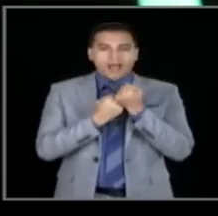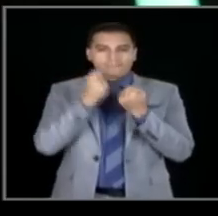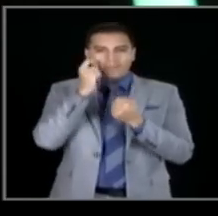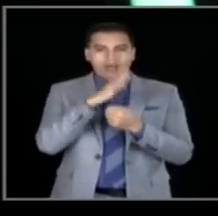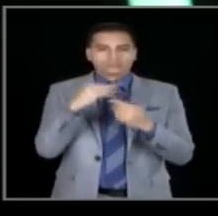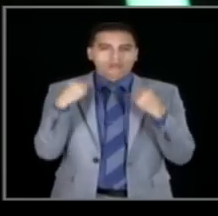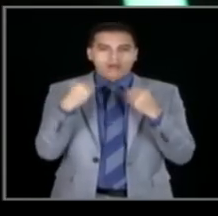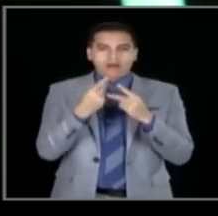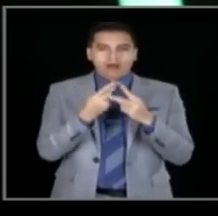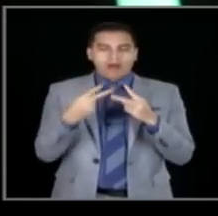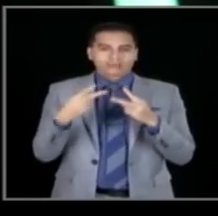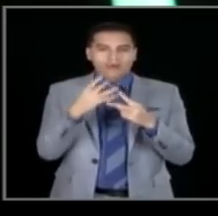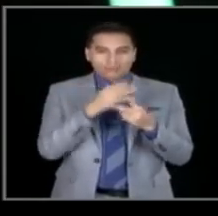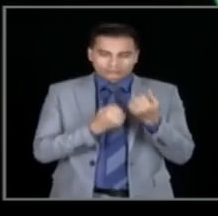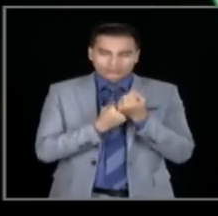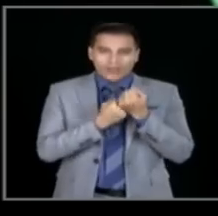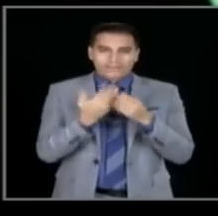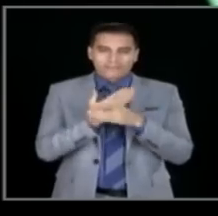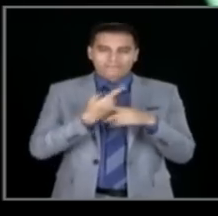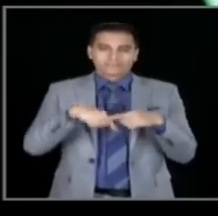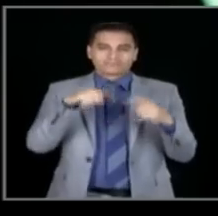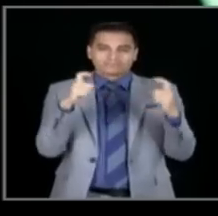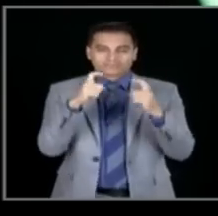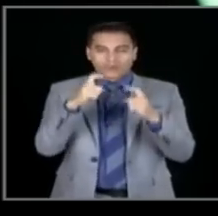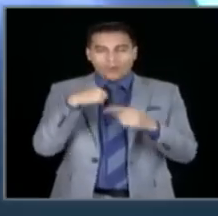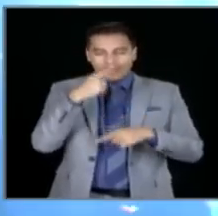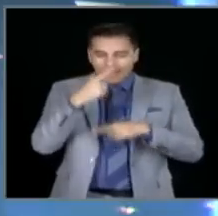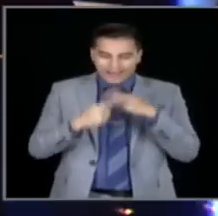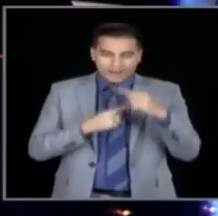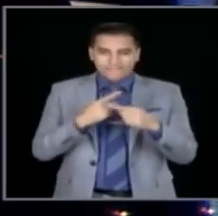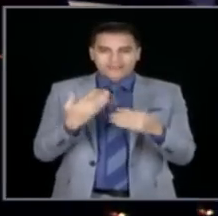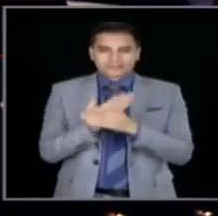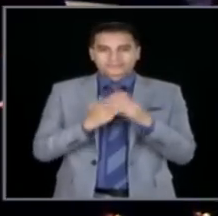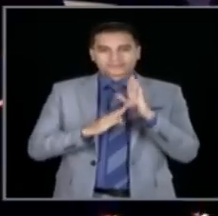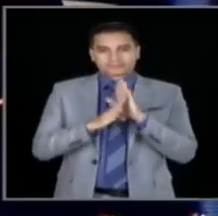هتخلينا نحاول ان احنا نجيب اكبر قدر من النقاط وان احنا نكمل في المسابقة لاكبر مدى.